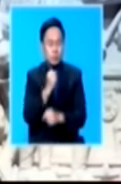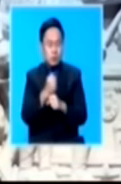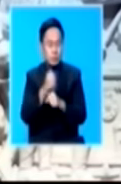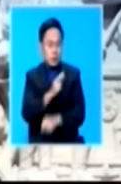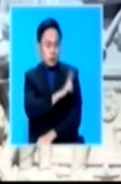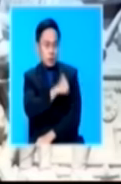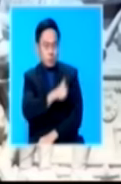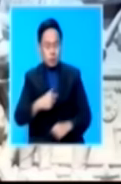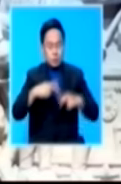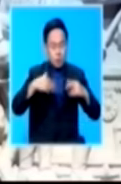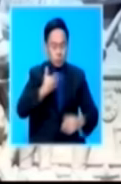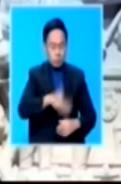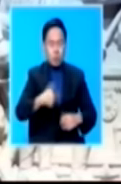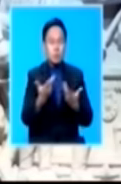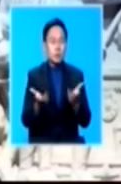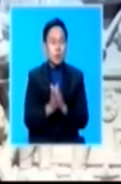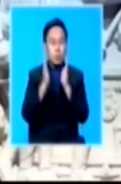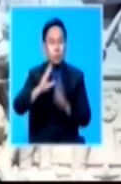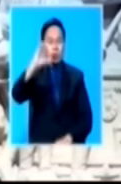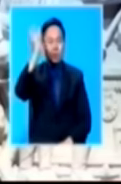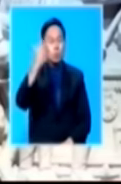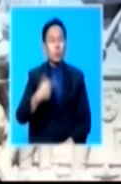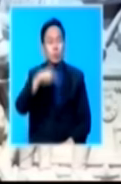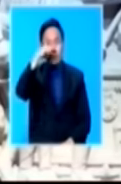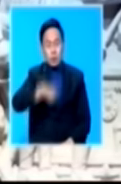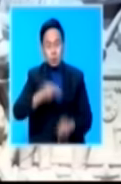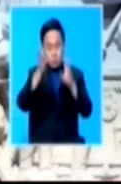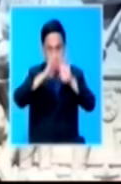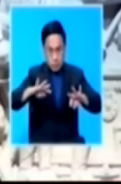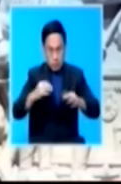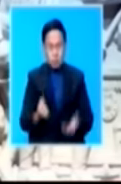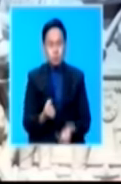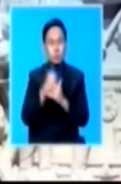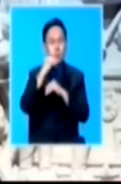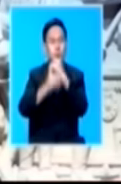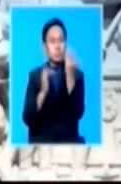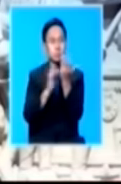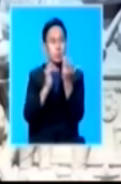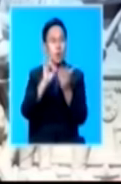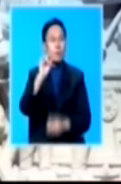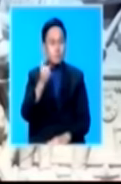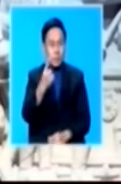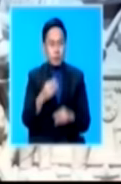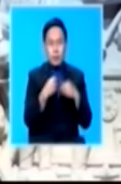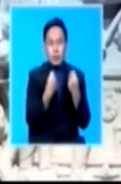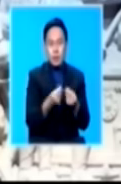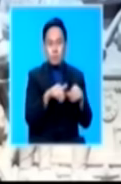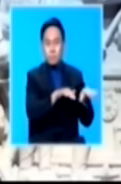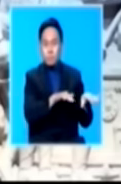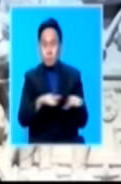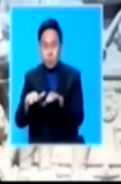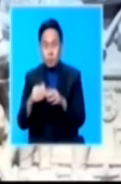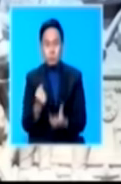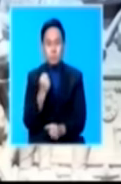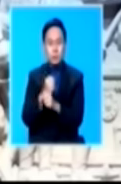ามนะทั้งของโลกและของไทยของอาเซียนในการที่จะสร้างสรรค์นวัตกรรมใหม่ๆให้พร้อมที่จะเกิ